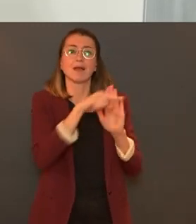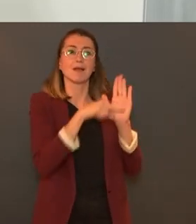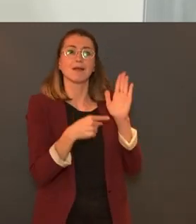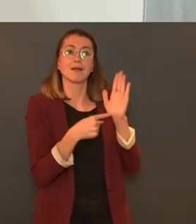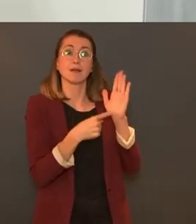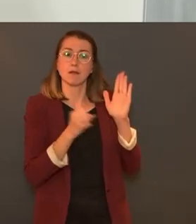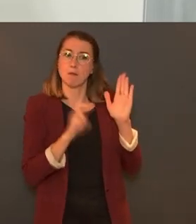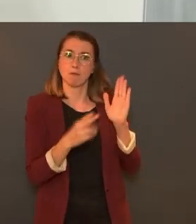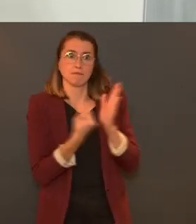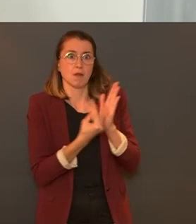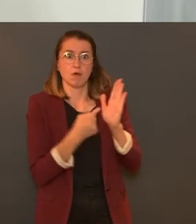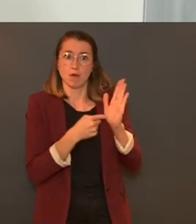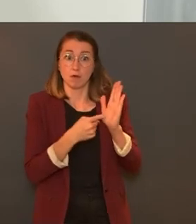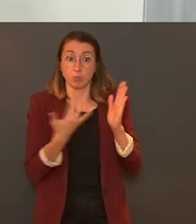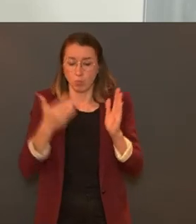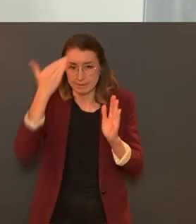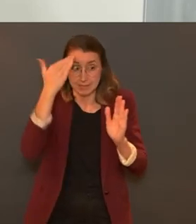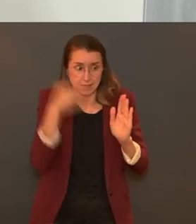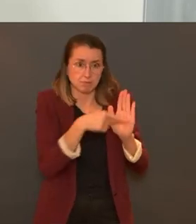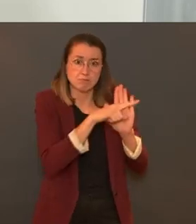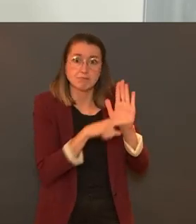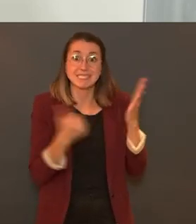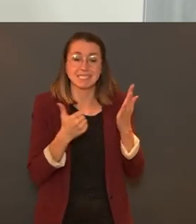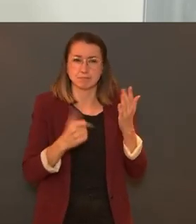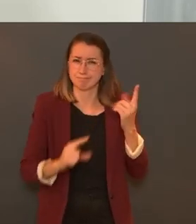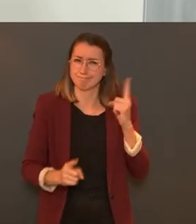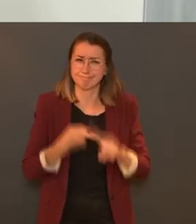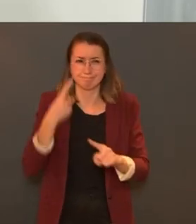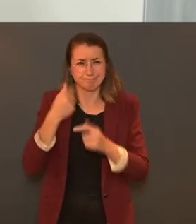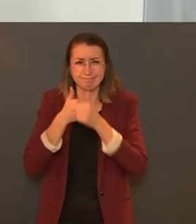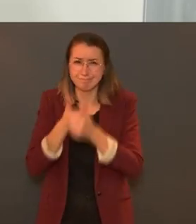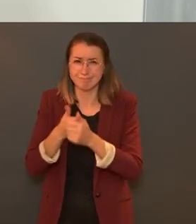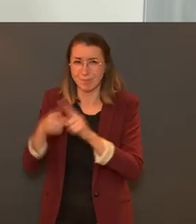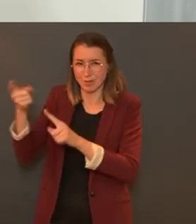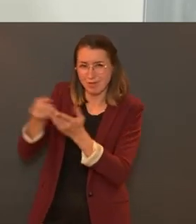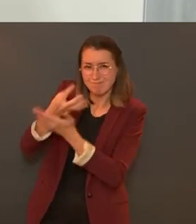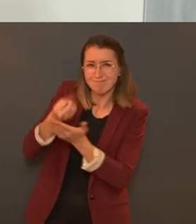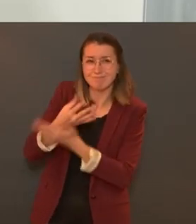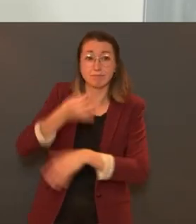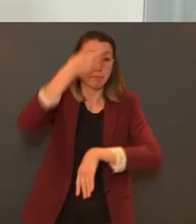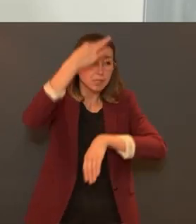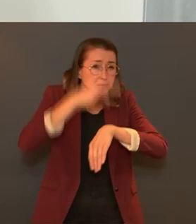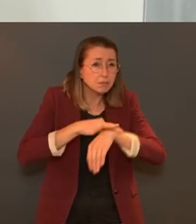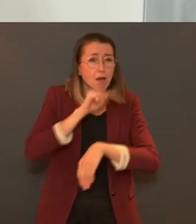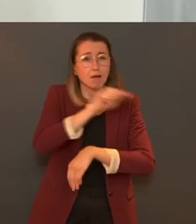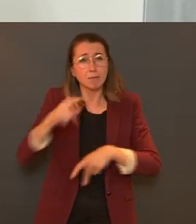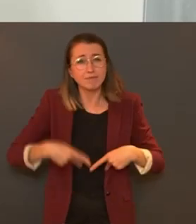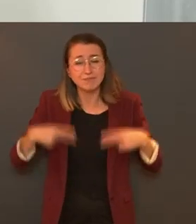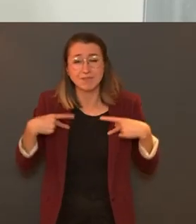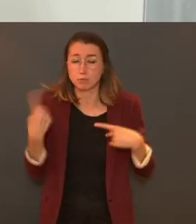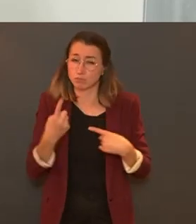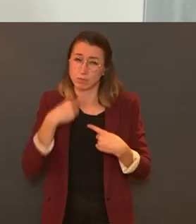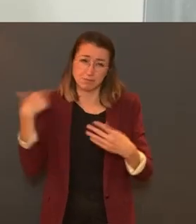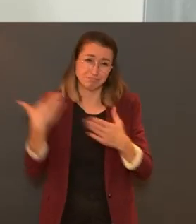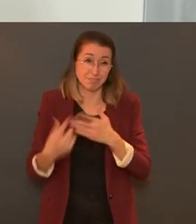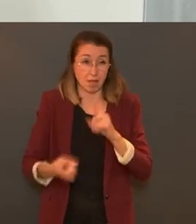est incontestable dans le monde scientifique et médical, et c'est un impératif pour notre société. We hebben altijd